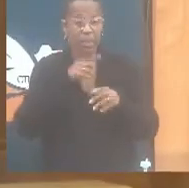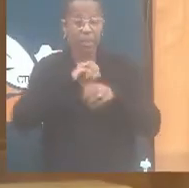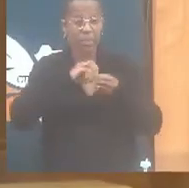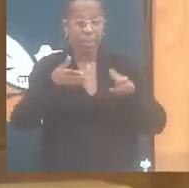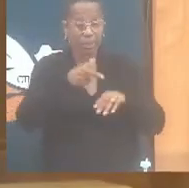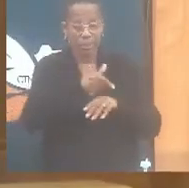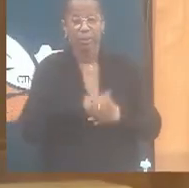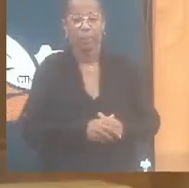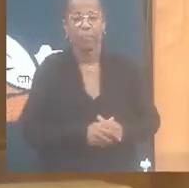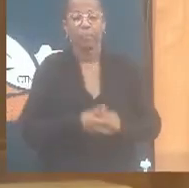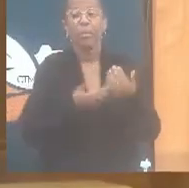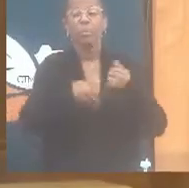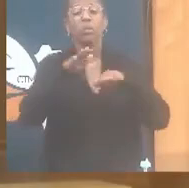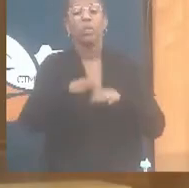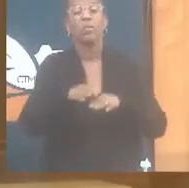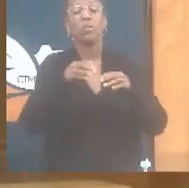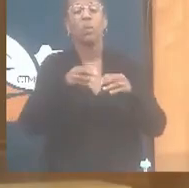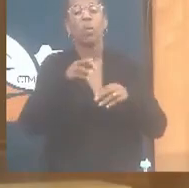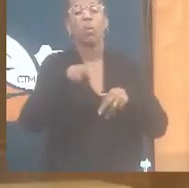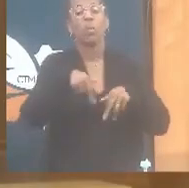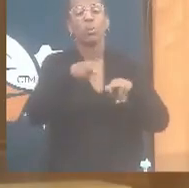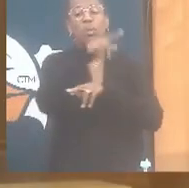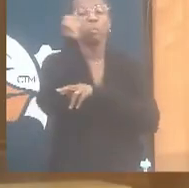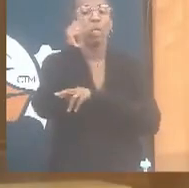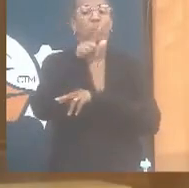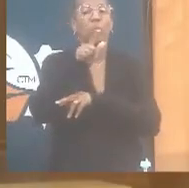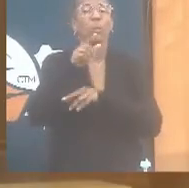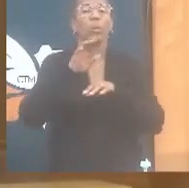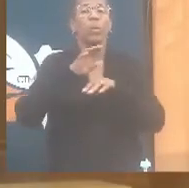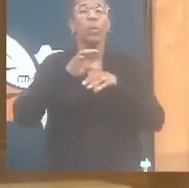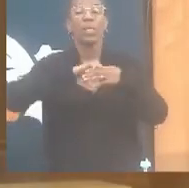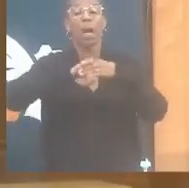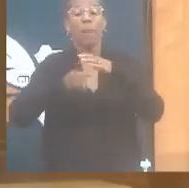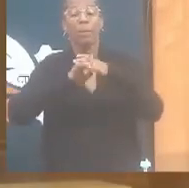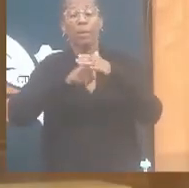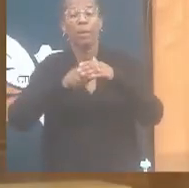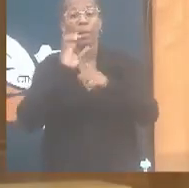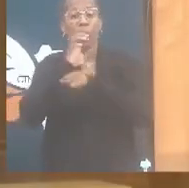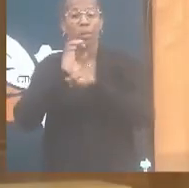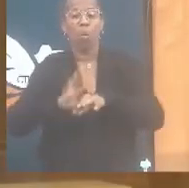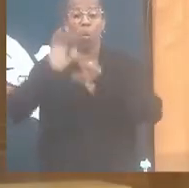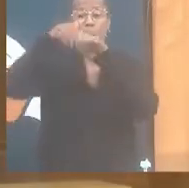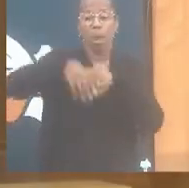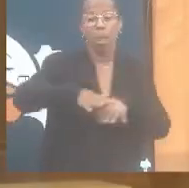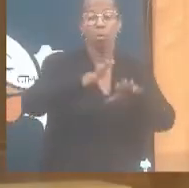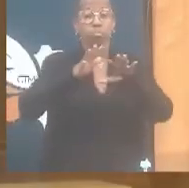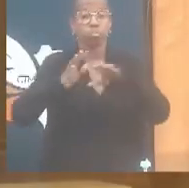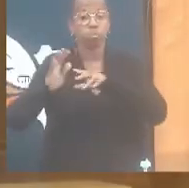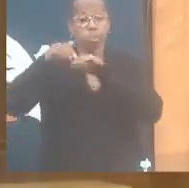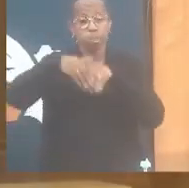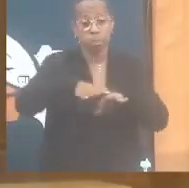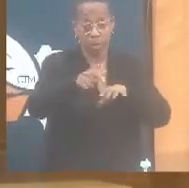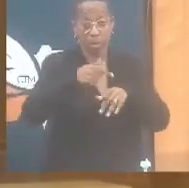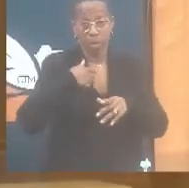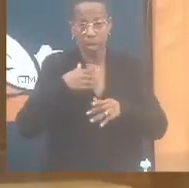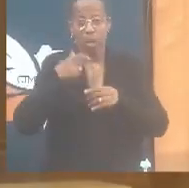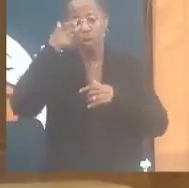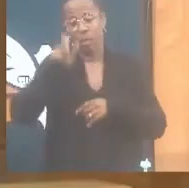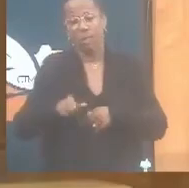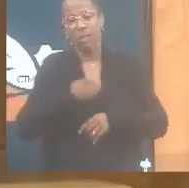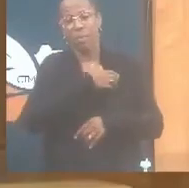la RN2 au Carbet contre la houle. Le maire du Carbet se plaignait, il pensait que je